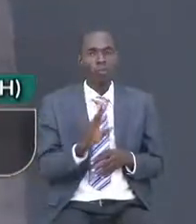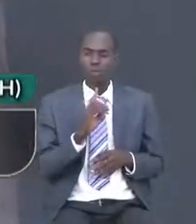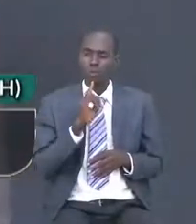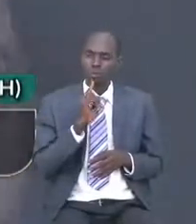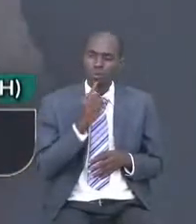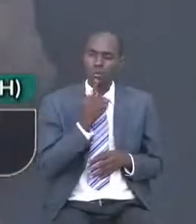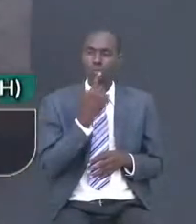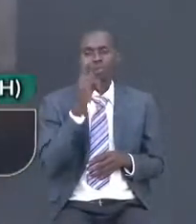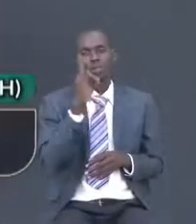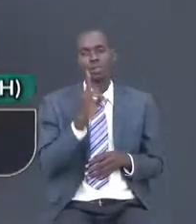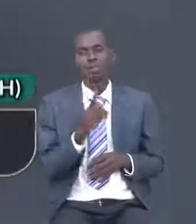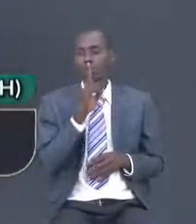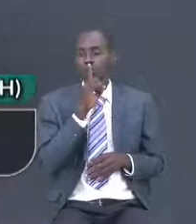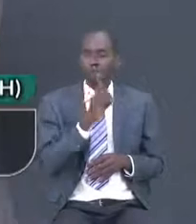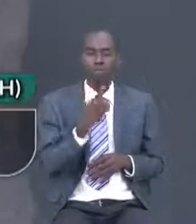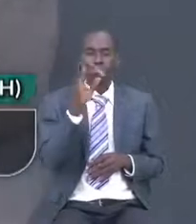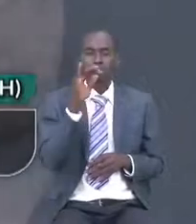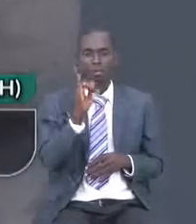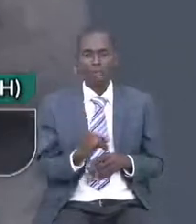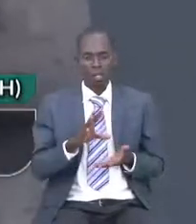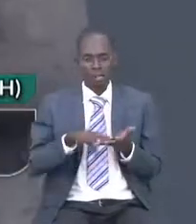s'ils apprennent les voies de mon peuple,